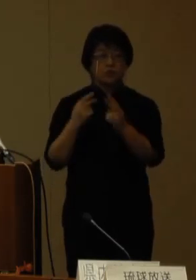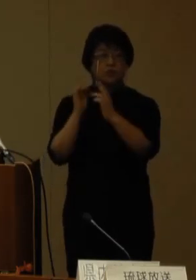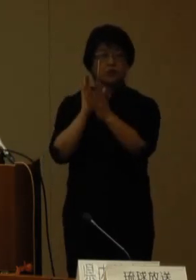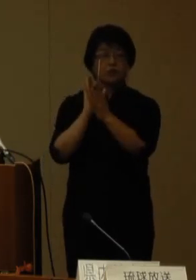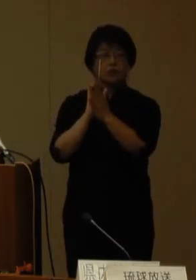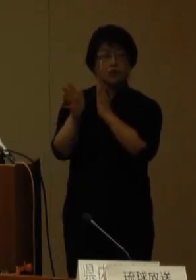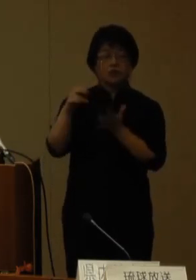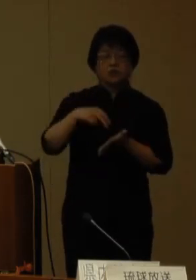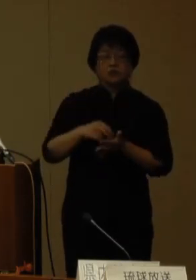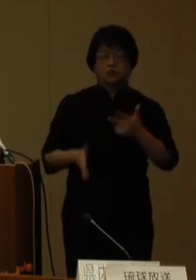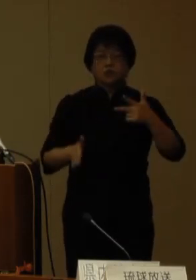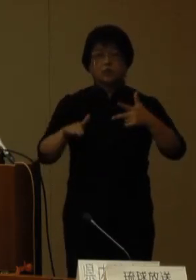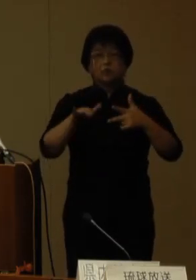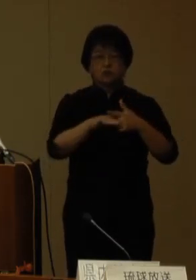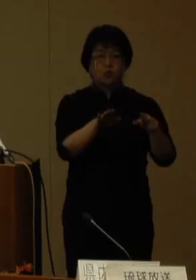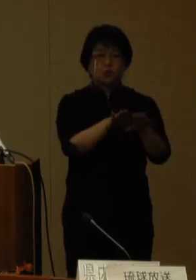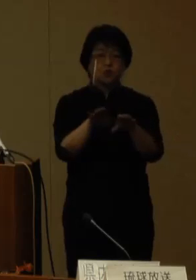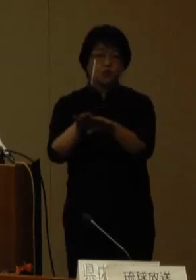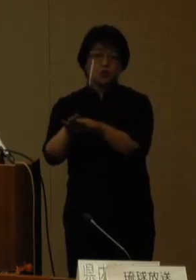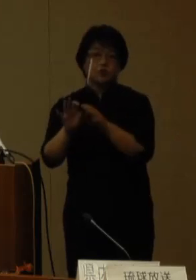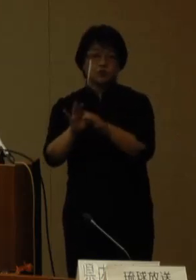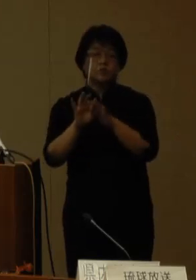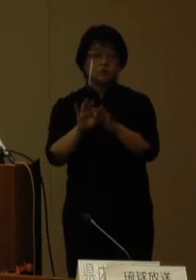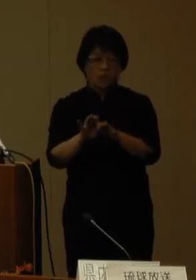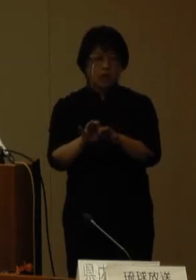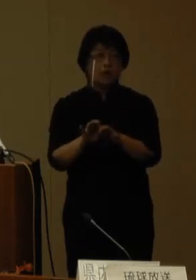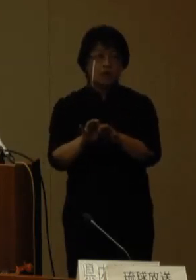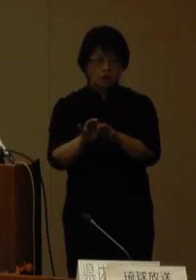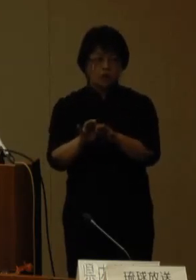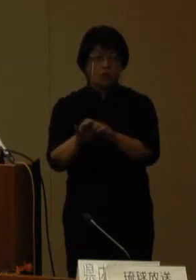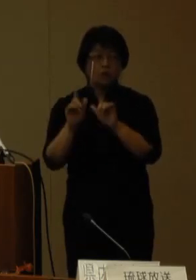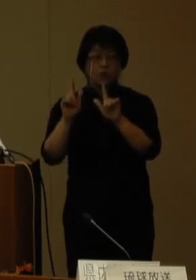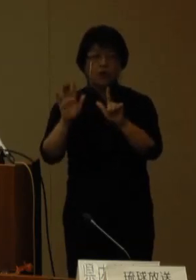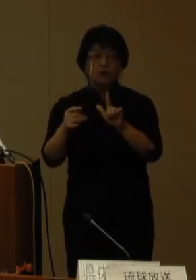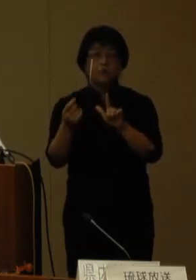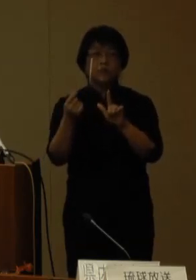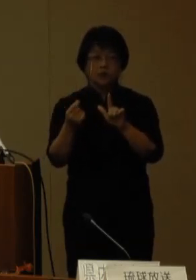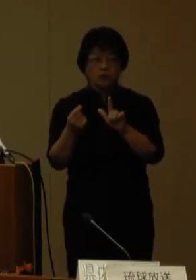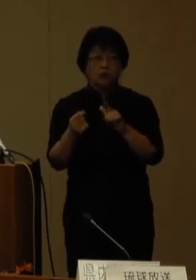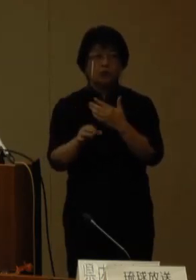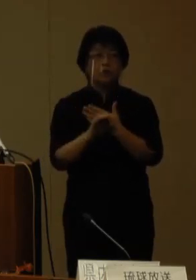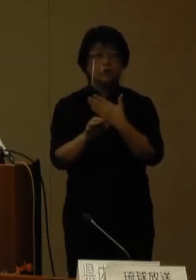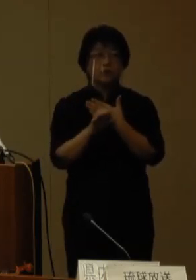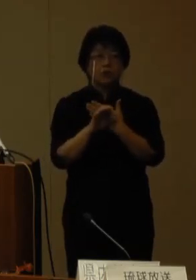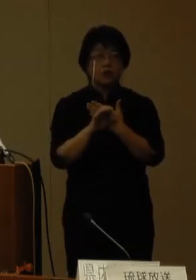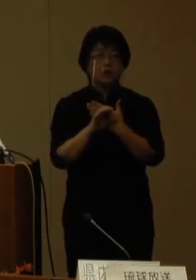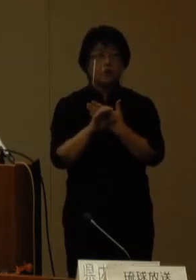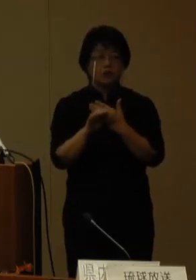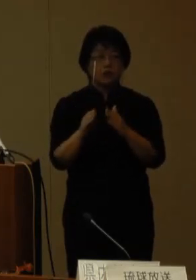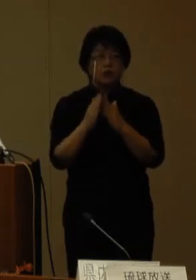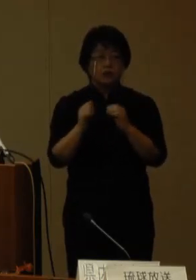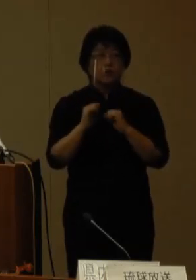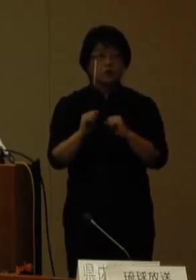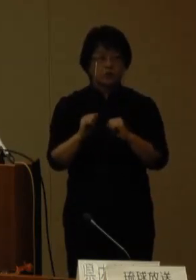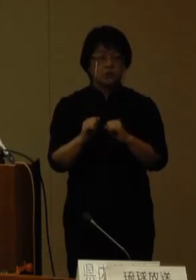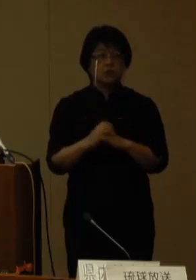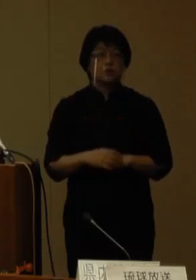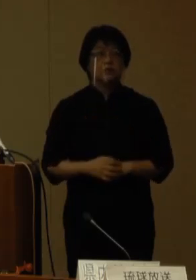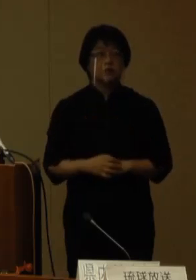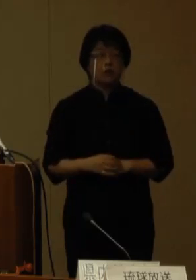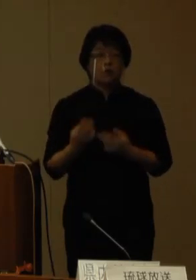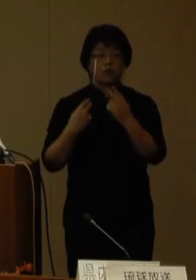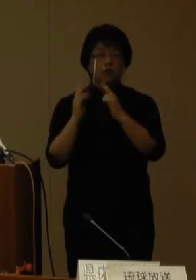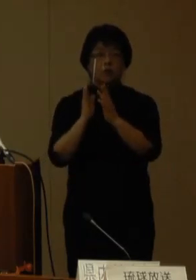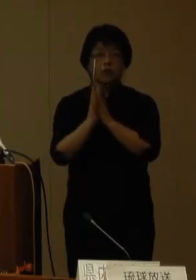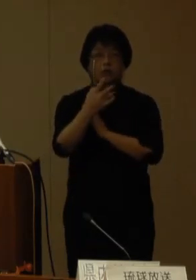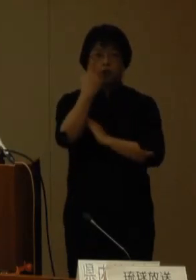則休館について方針が示されたんですけれども、例えばすでに選考競技が開催されている県高校総体ですと